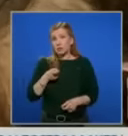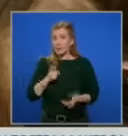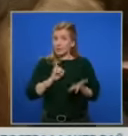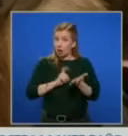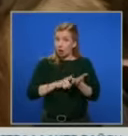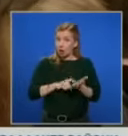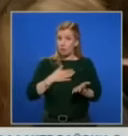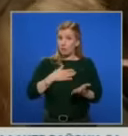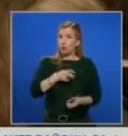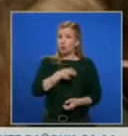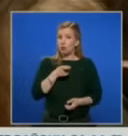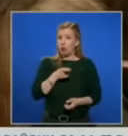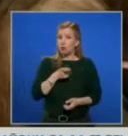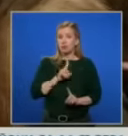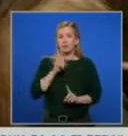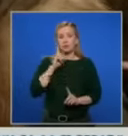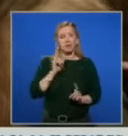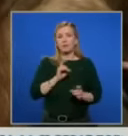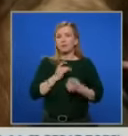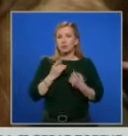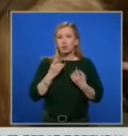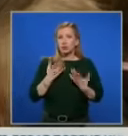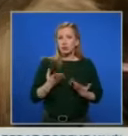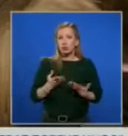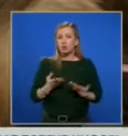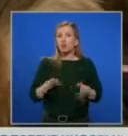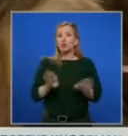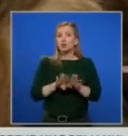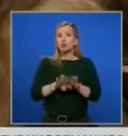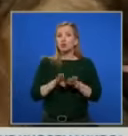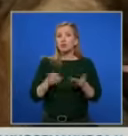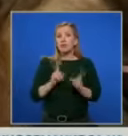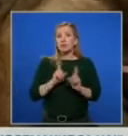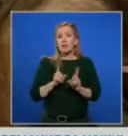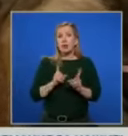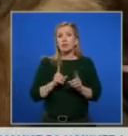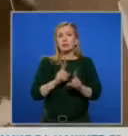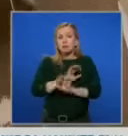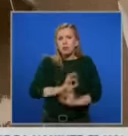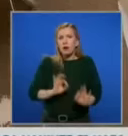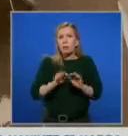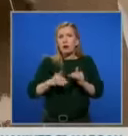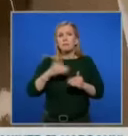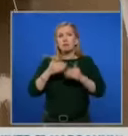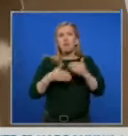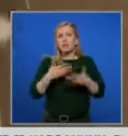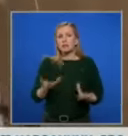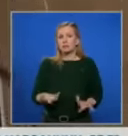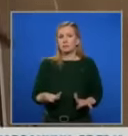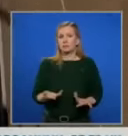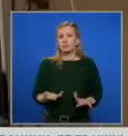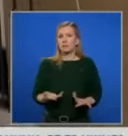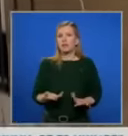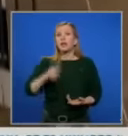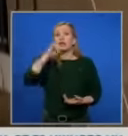законно. Не знам как е възможно и също така не знам как е възможно да няма последствия. Главният секретар на